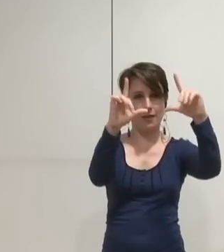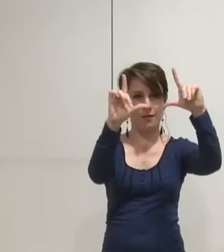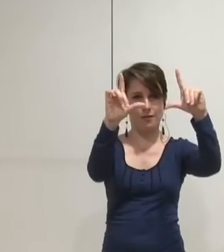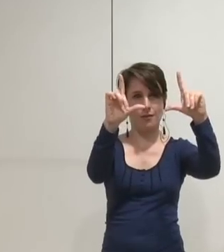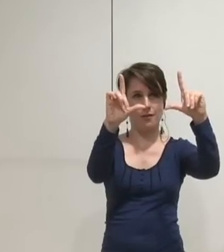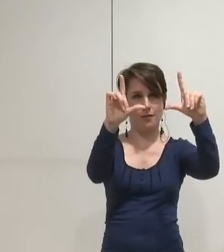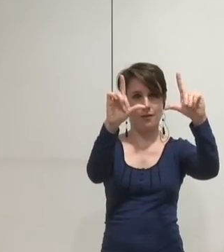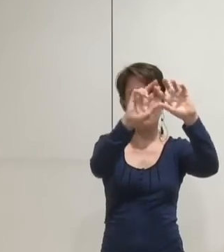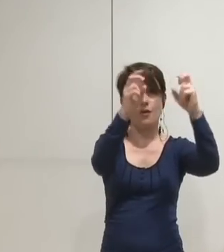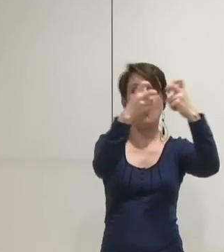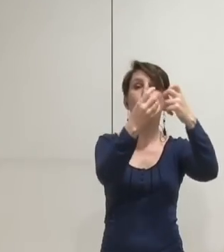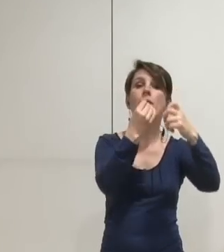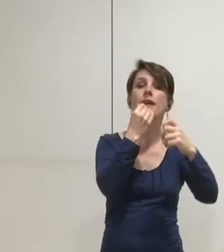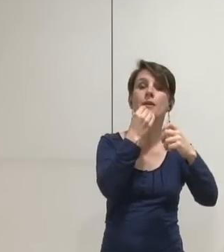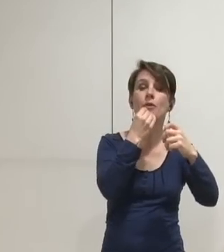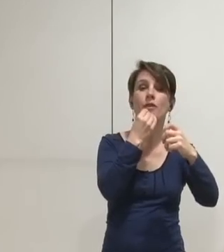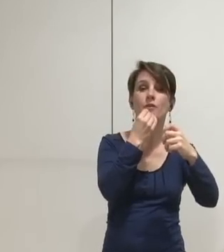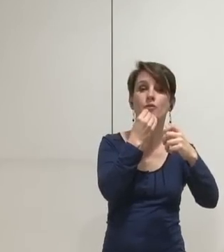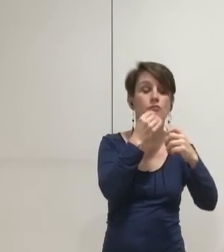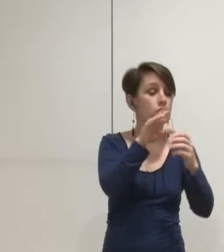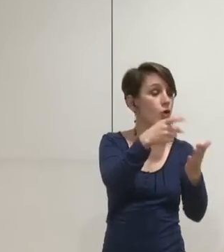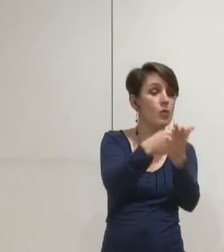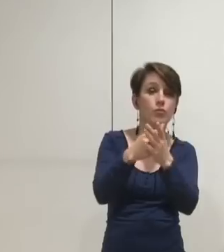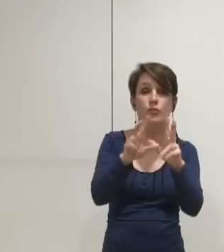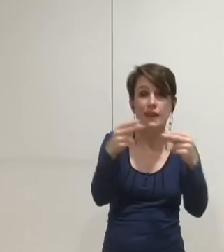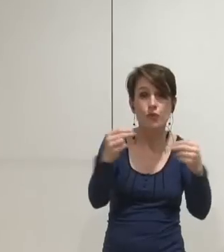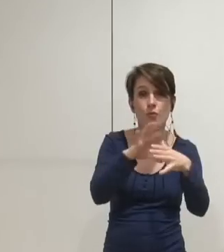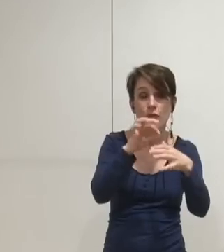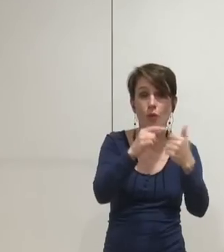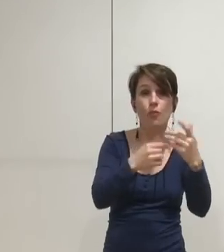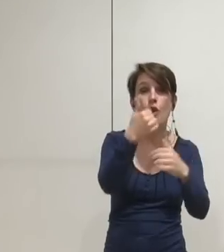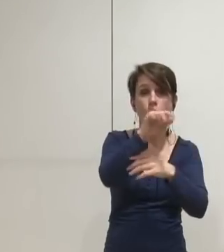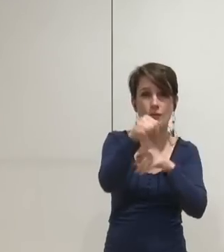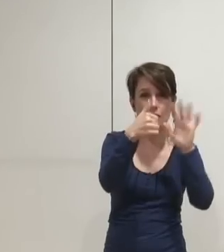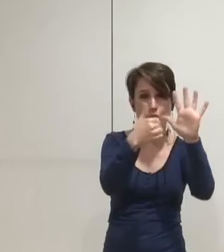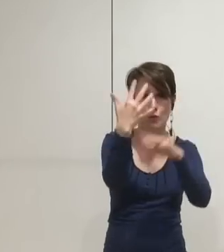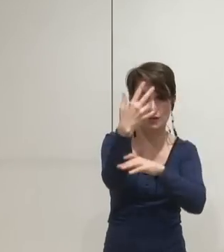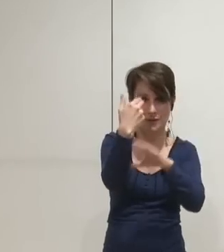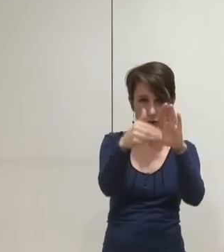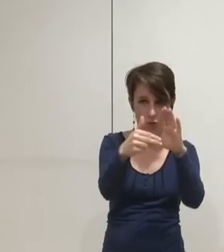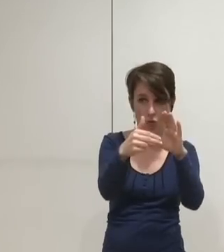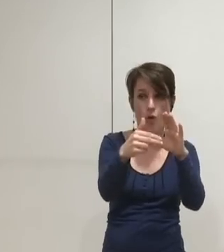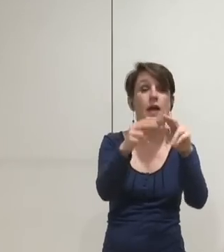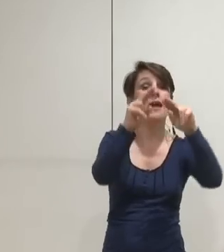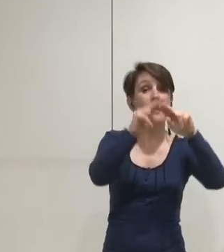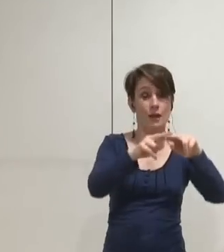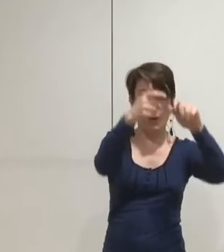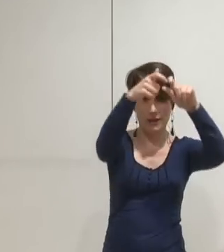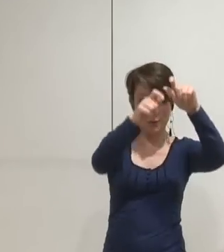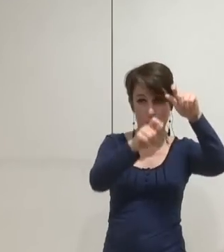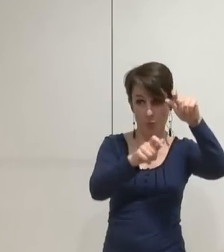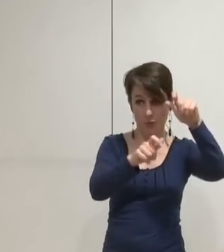contribuent pour 1,65 € et ensuite pratiquement tout le reste à part les la livraison pratiquement tout le reste